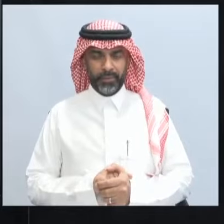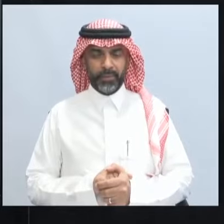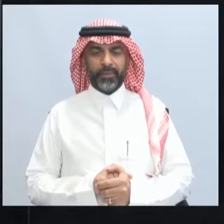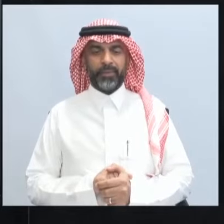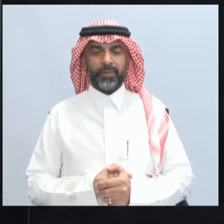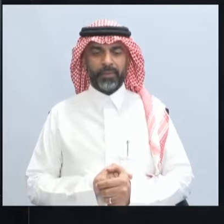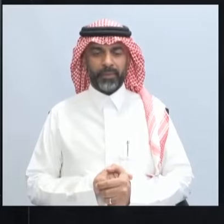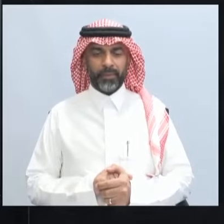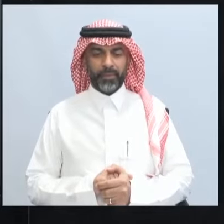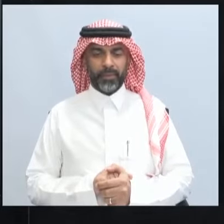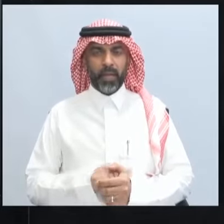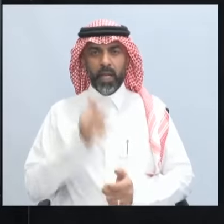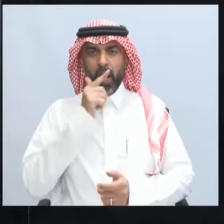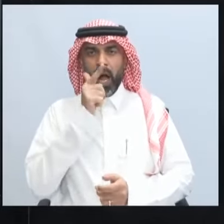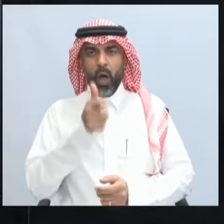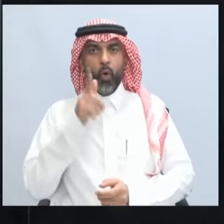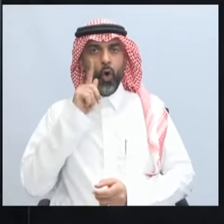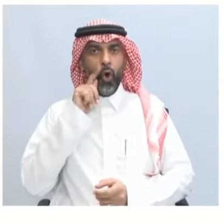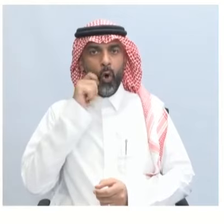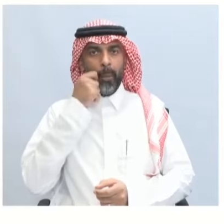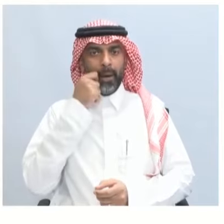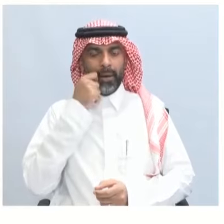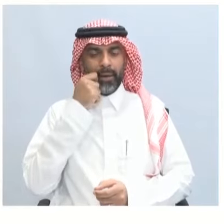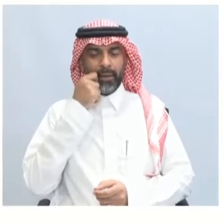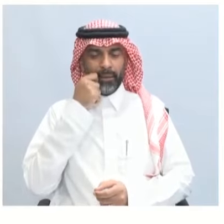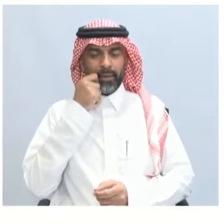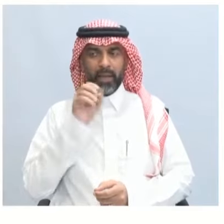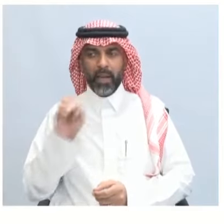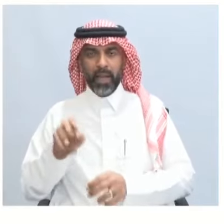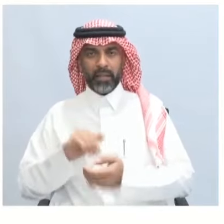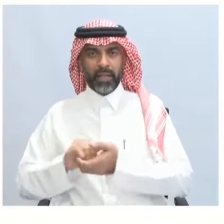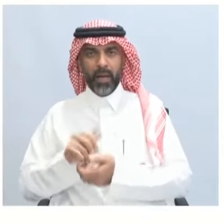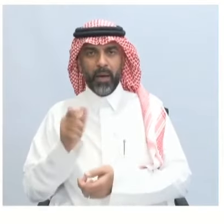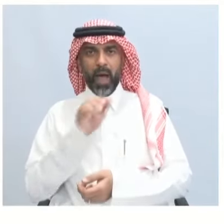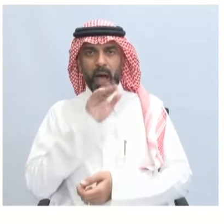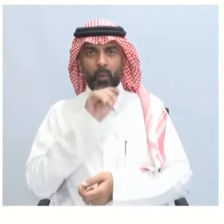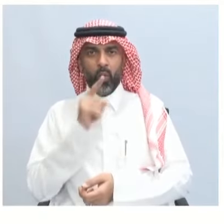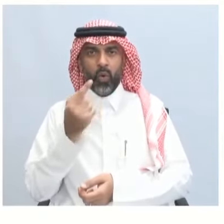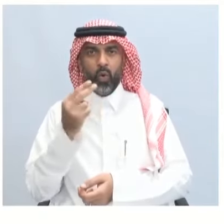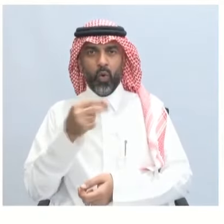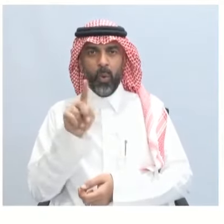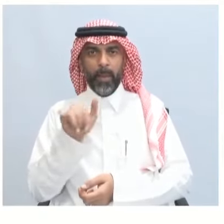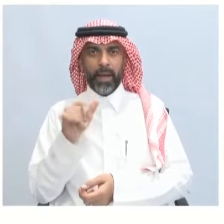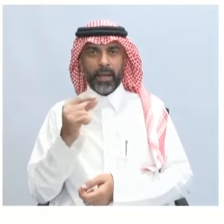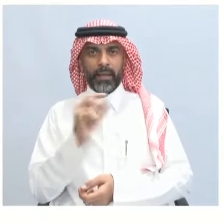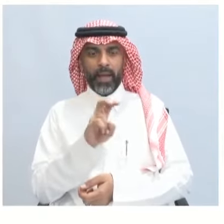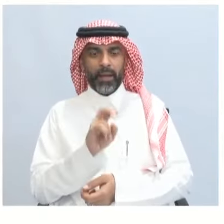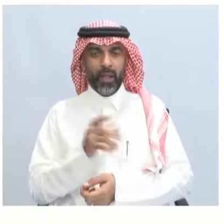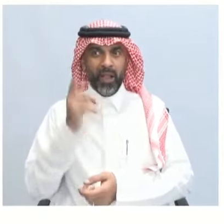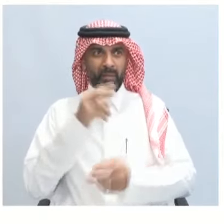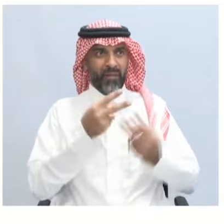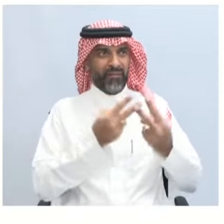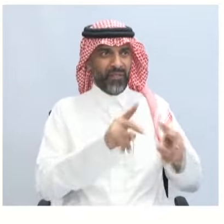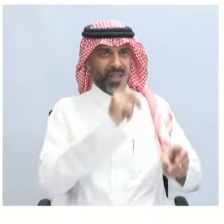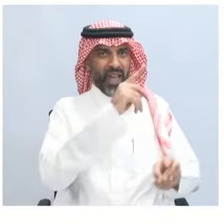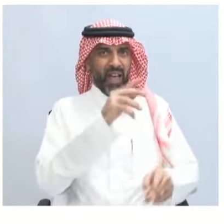احسنتم نقول قول عمر بن الخطاب رضي الله عنه لابي عبيده رضي الله عنه لما فتحوا بيت المقدس انا كنا